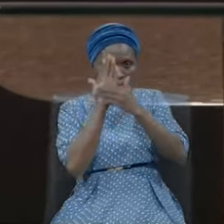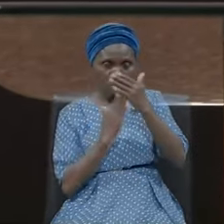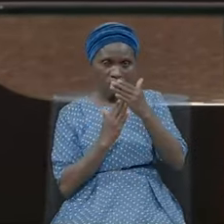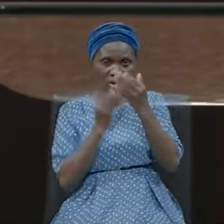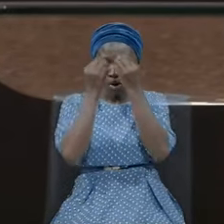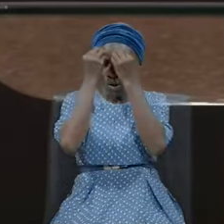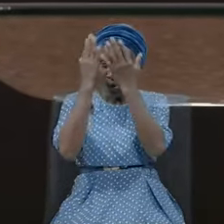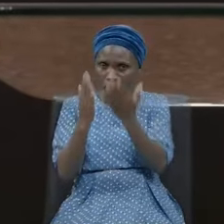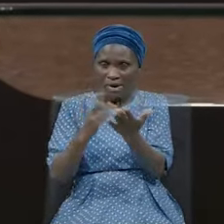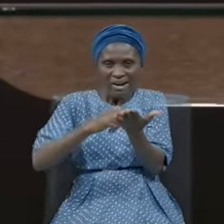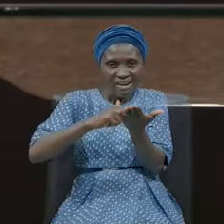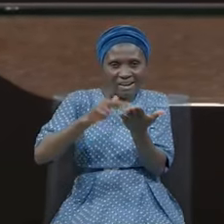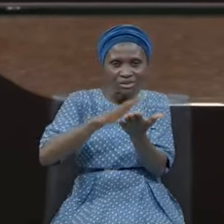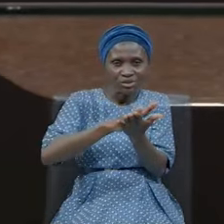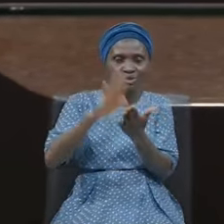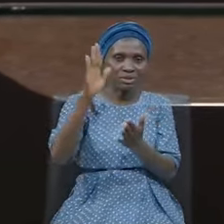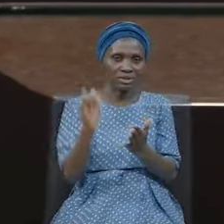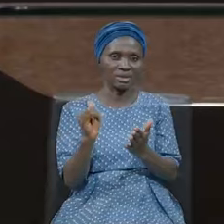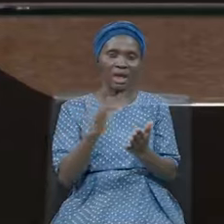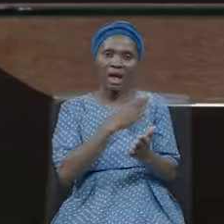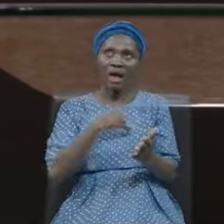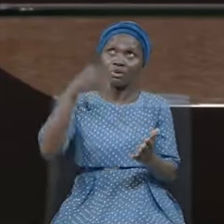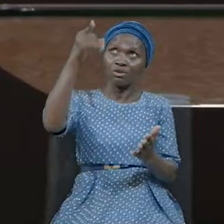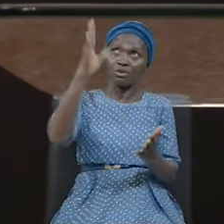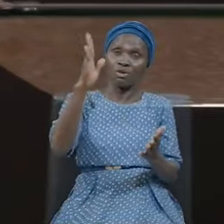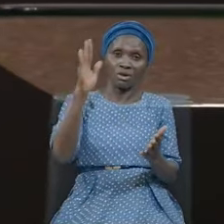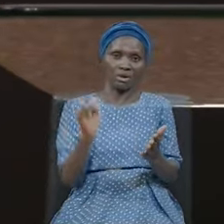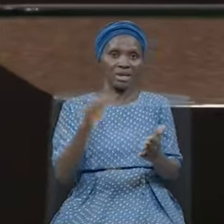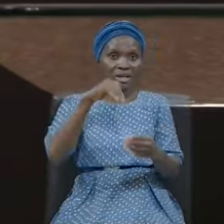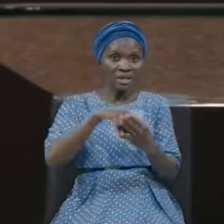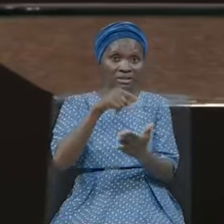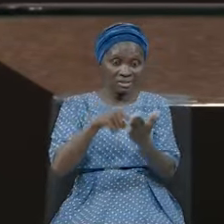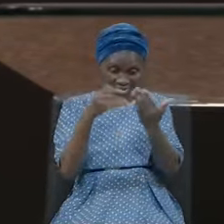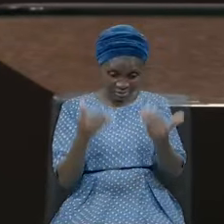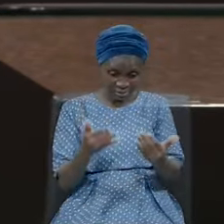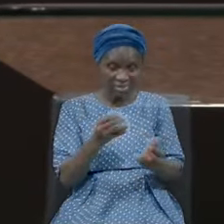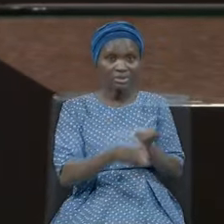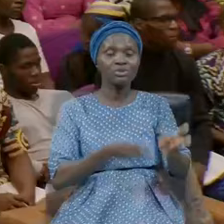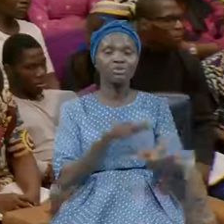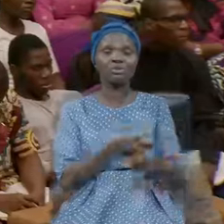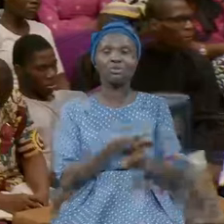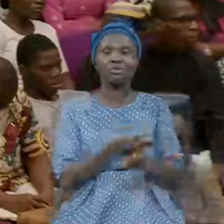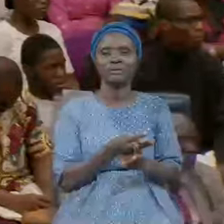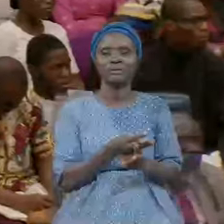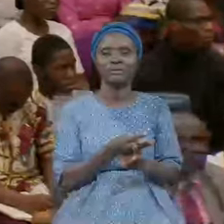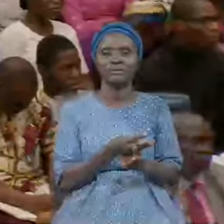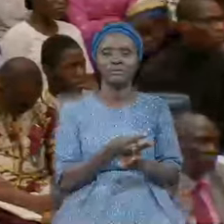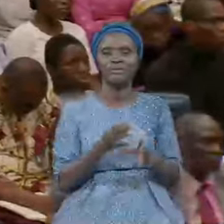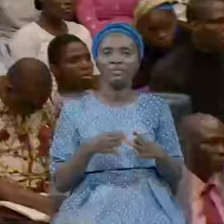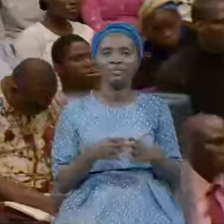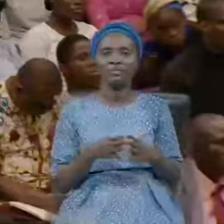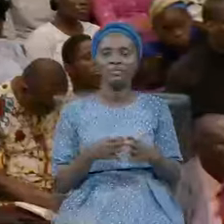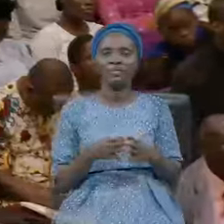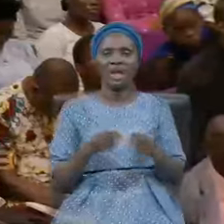siècle présent selon la sagesse, la justice et la piété. Êtes-vous convaincu vous-même